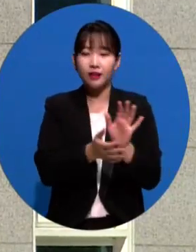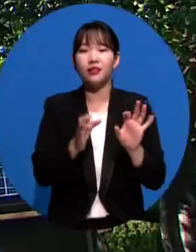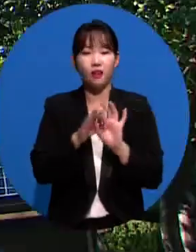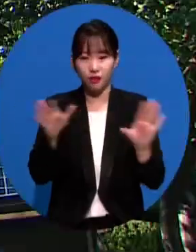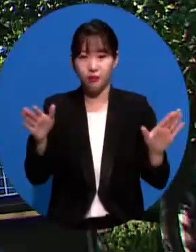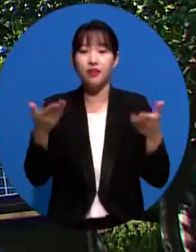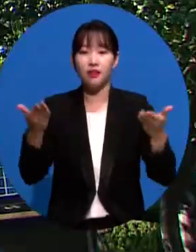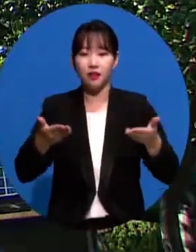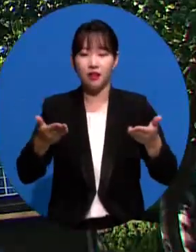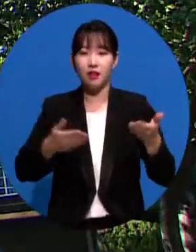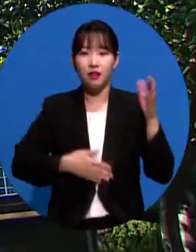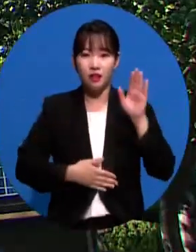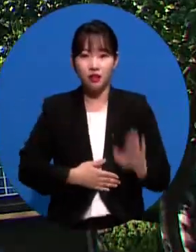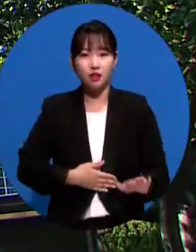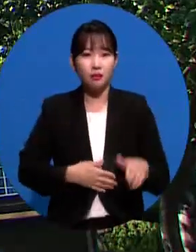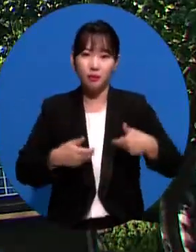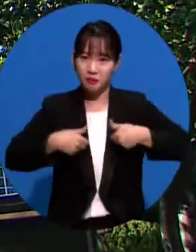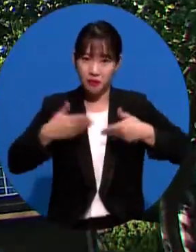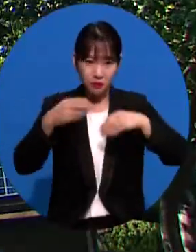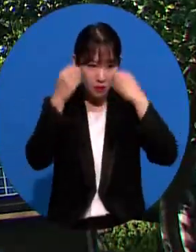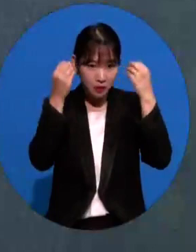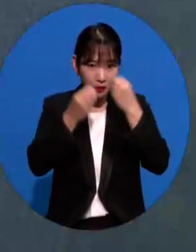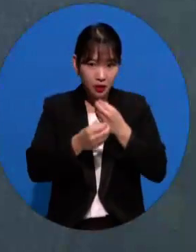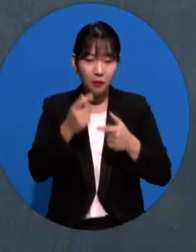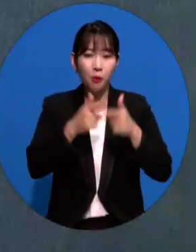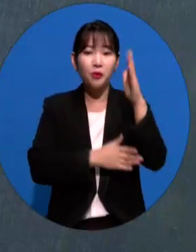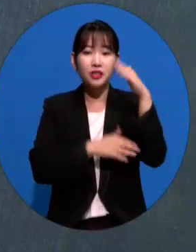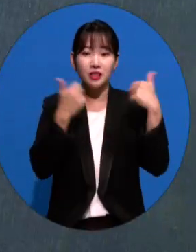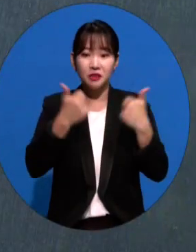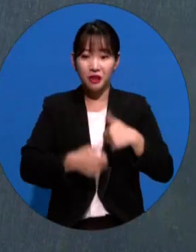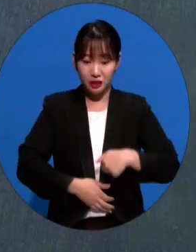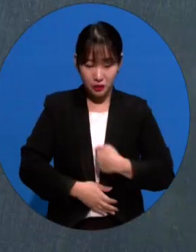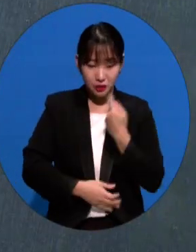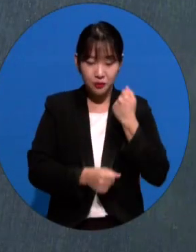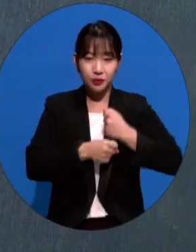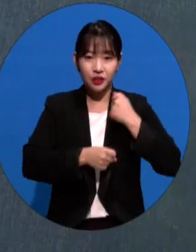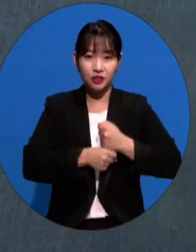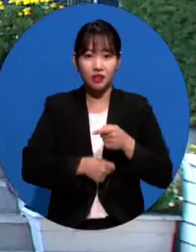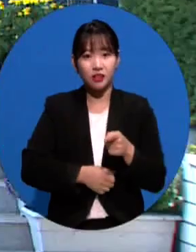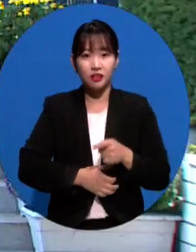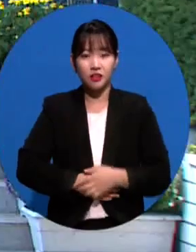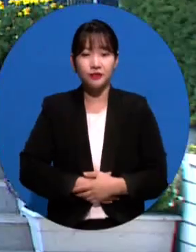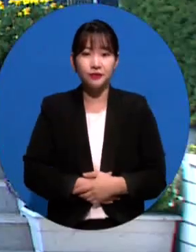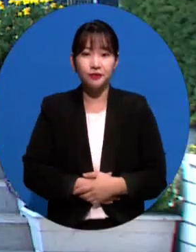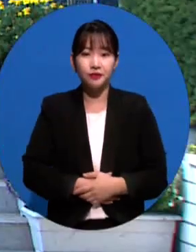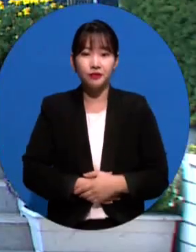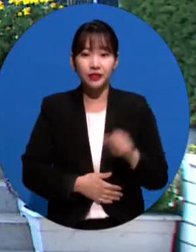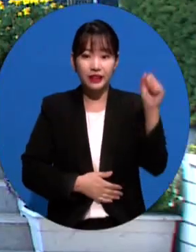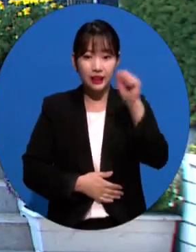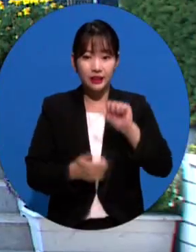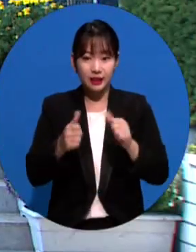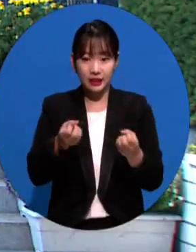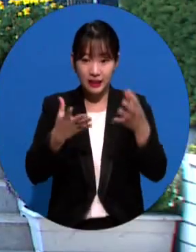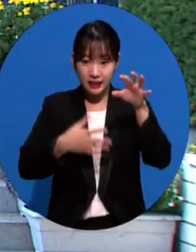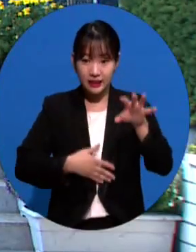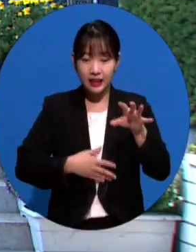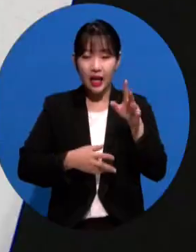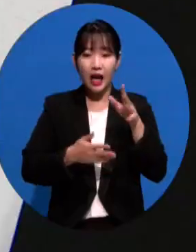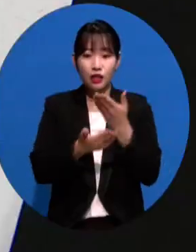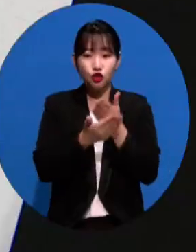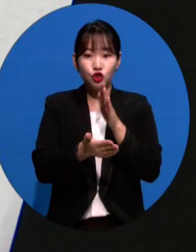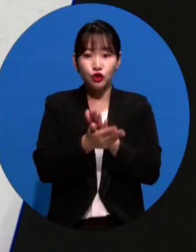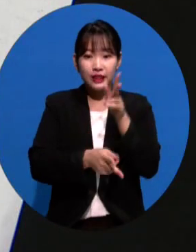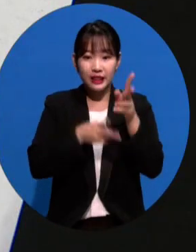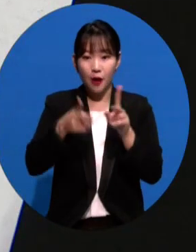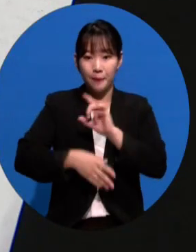무관합니다. 하지만 불필요한 오해는 목포 시의회가 스스로 만들었습니다. S 장례식장 기능보강